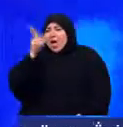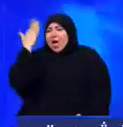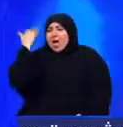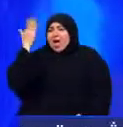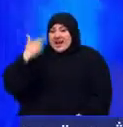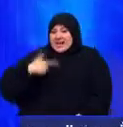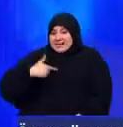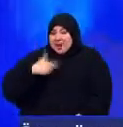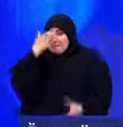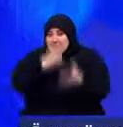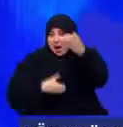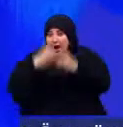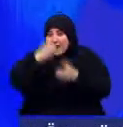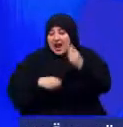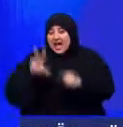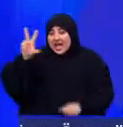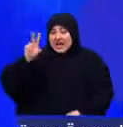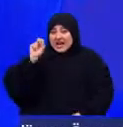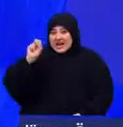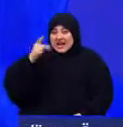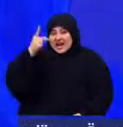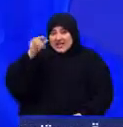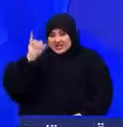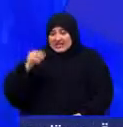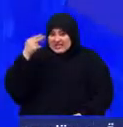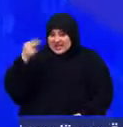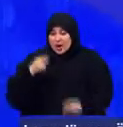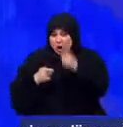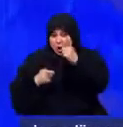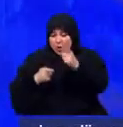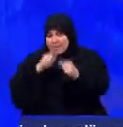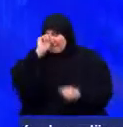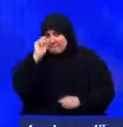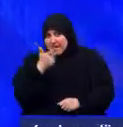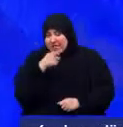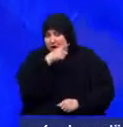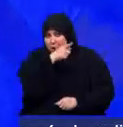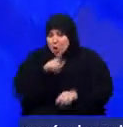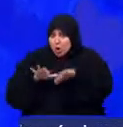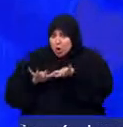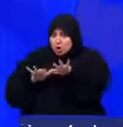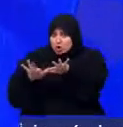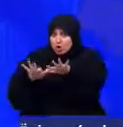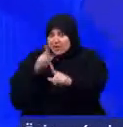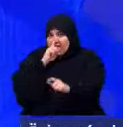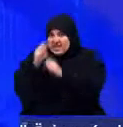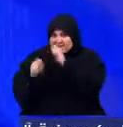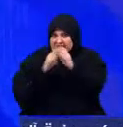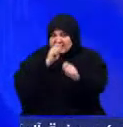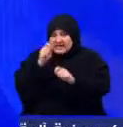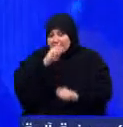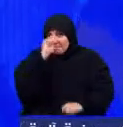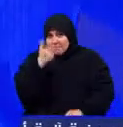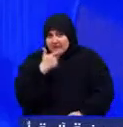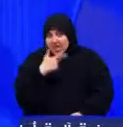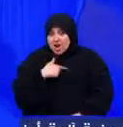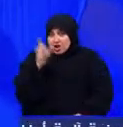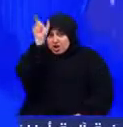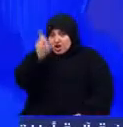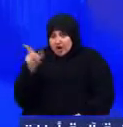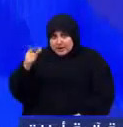وعندما يتلقى القطيع مثلا إلى هجوم من طرف المفترس، فإن الأعضاء الأقوياء في هذا